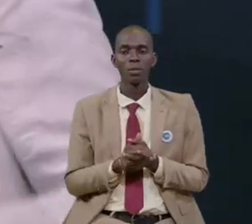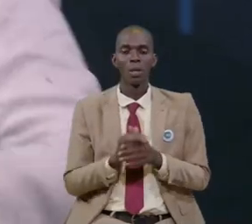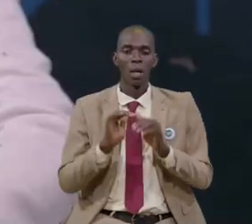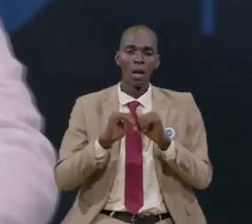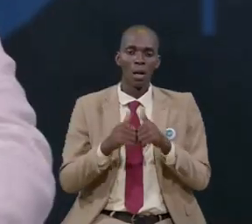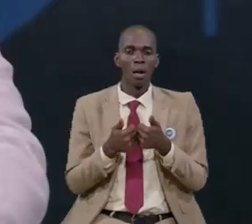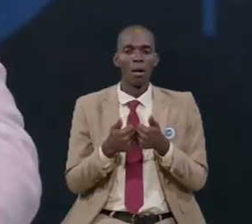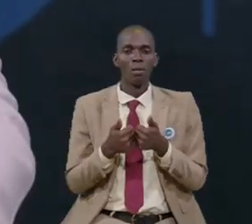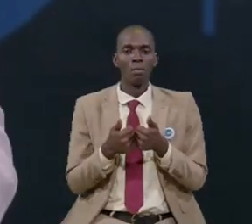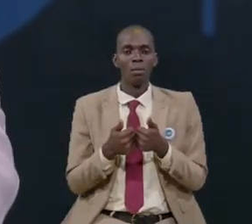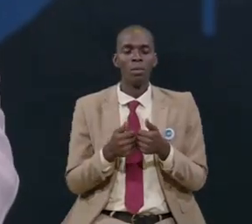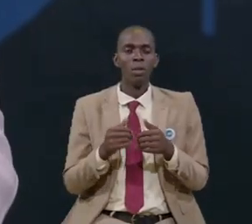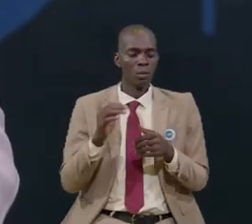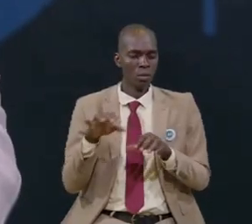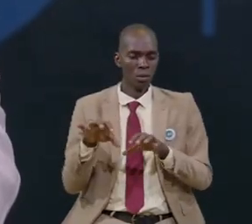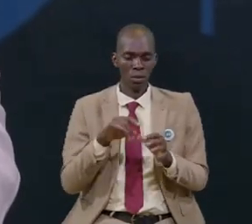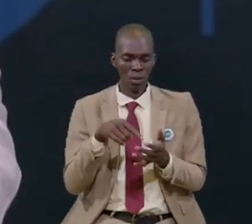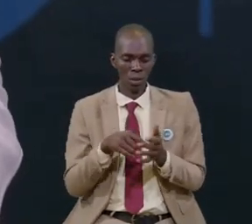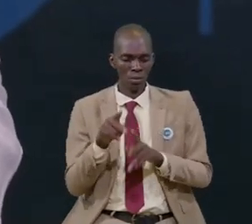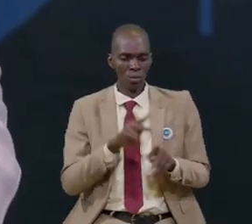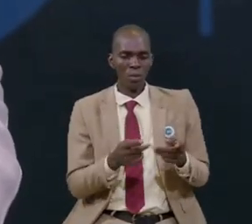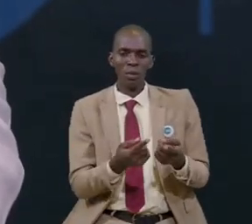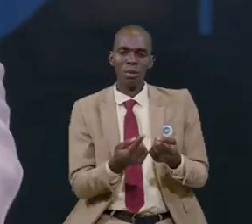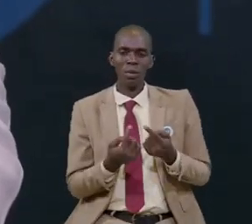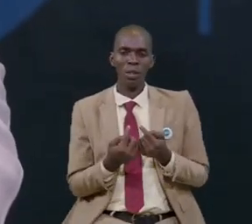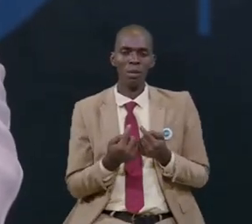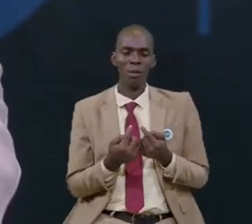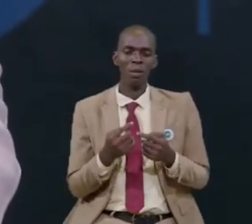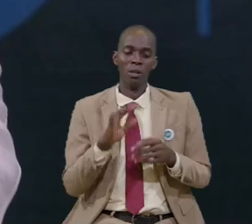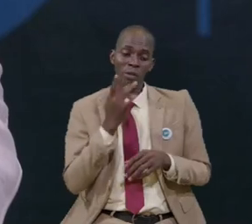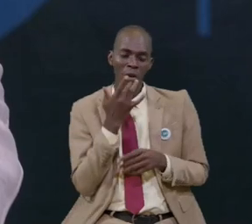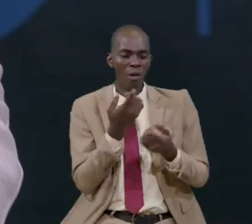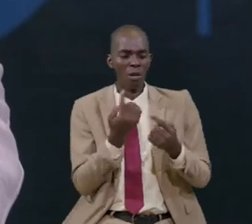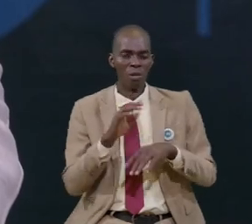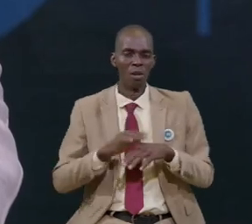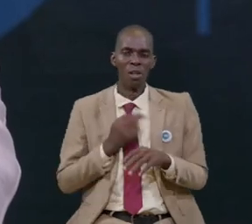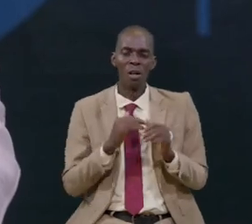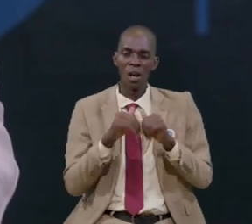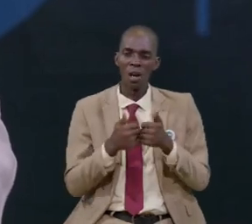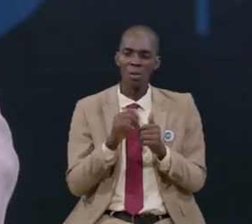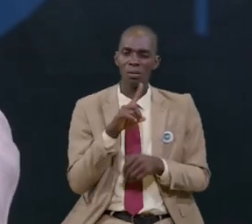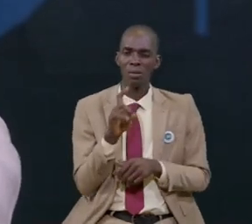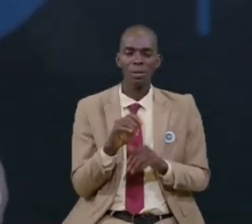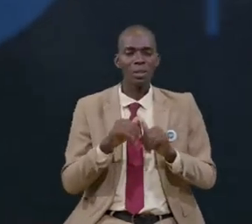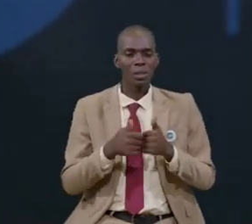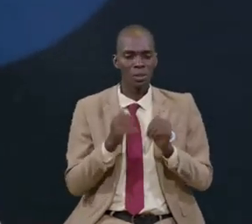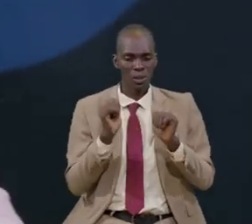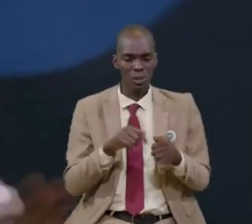Comment cette faveur vient sur nous? Comment ce temps joyeux